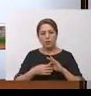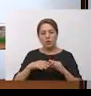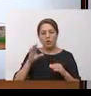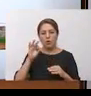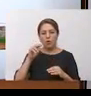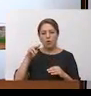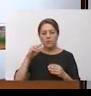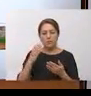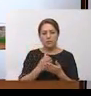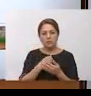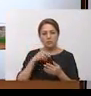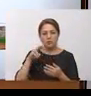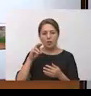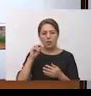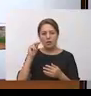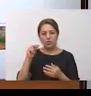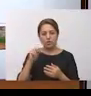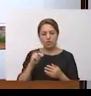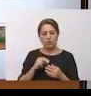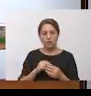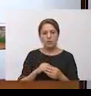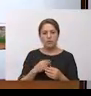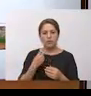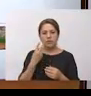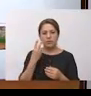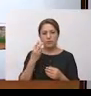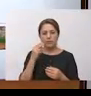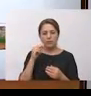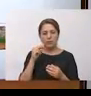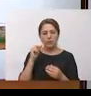осложненное одиночным деепричастием.